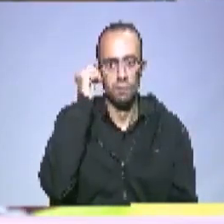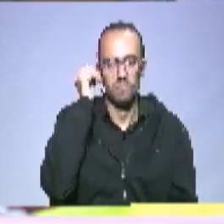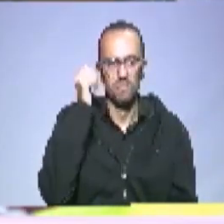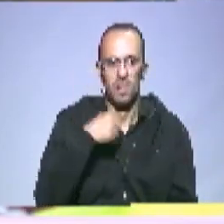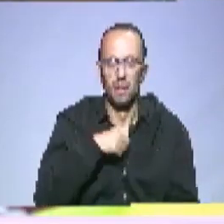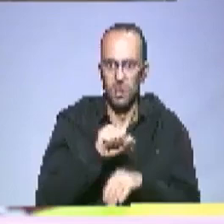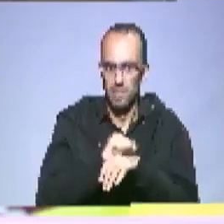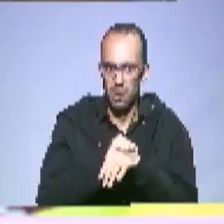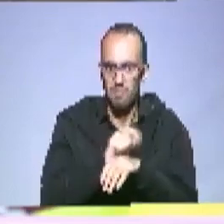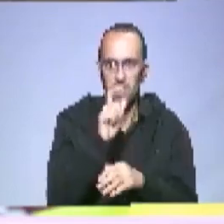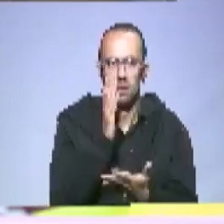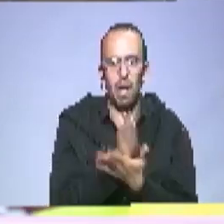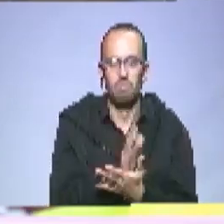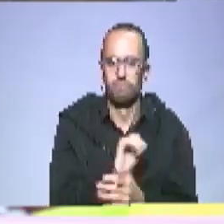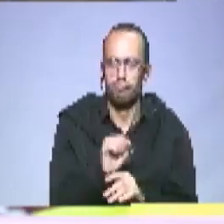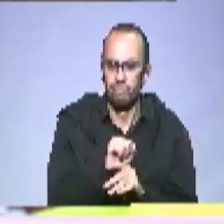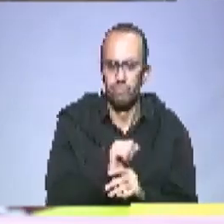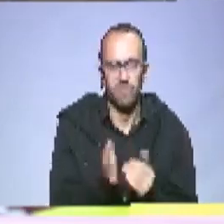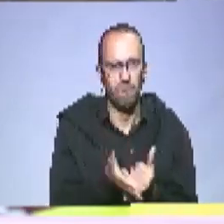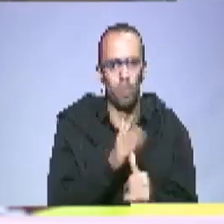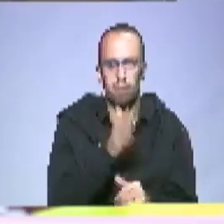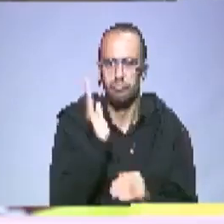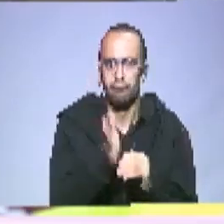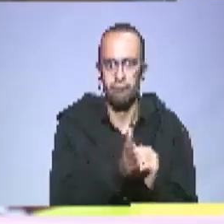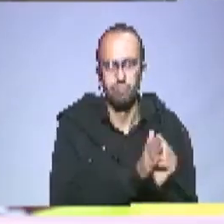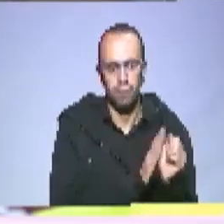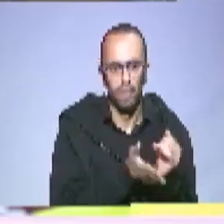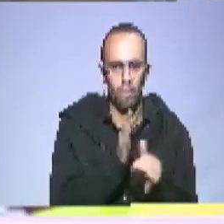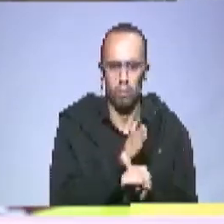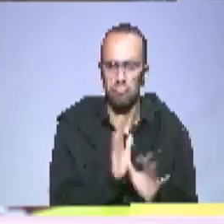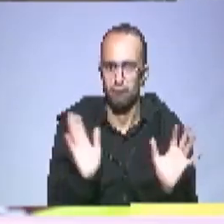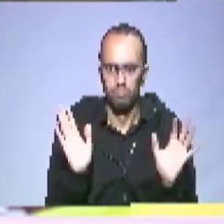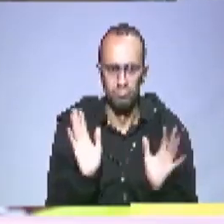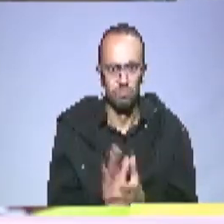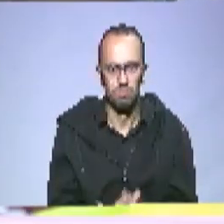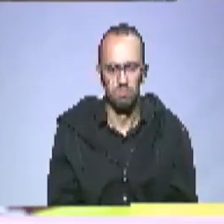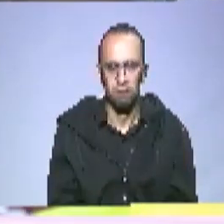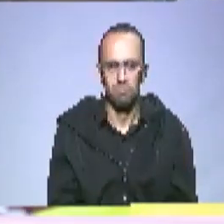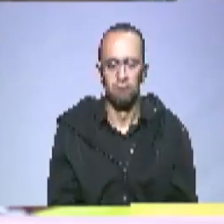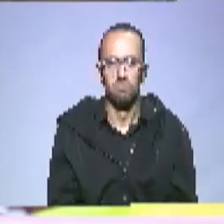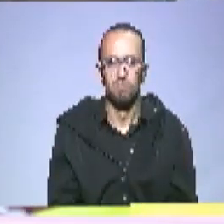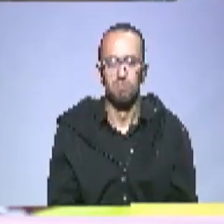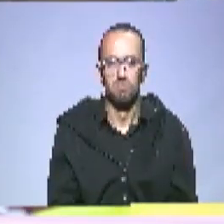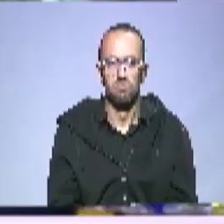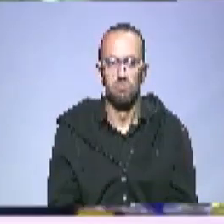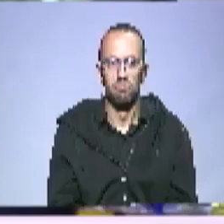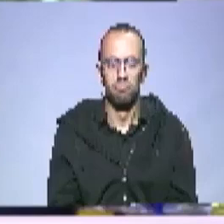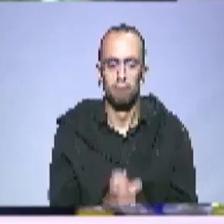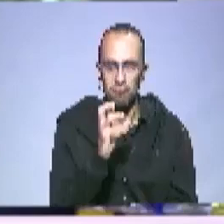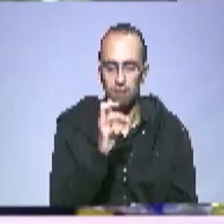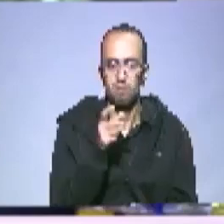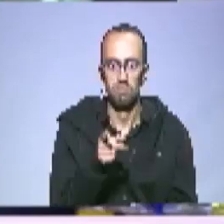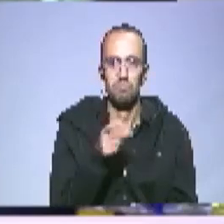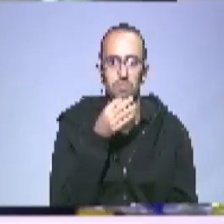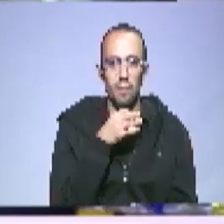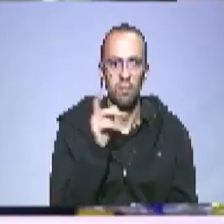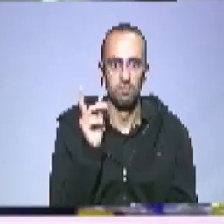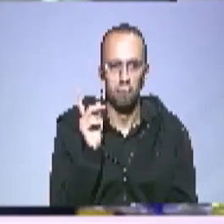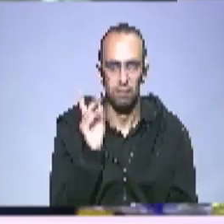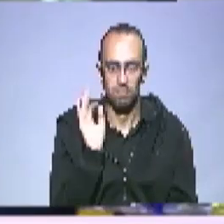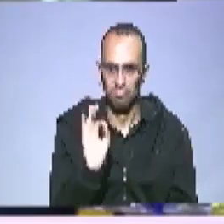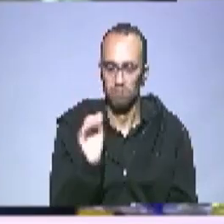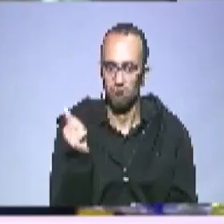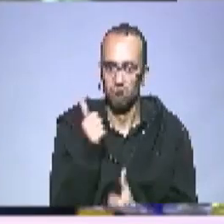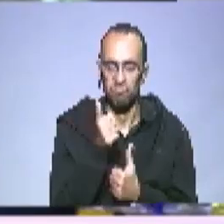بغسله ومية ساقعة على طول وبشتغل بيه على طول في ساعتها. واحنا اتفقنا ان المشروم بيبقى كده، المشرومية المقفولة كده بتبقى دي